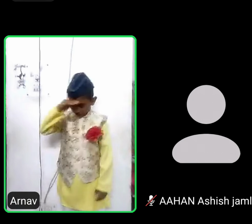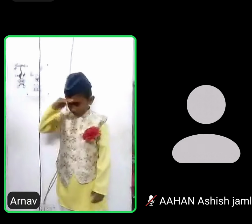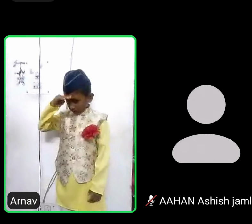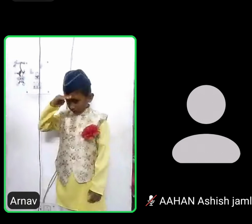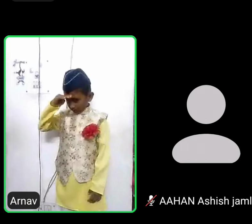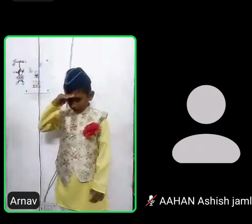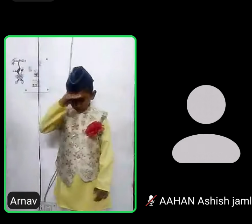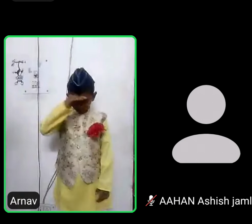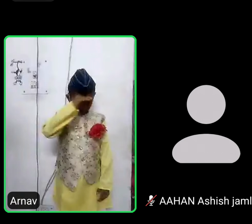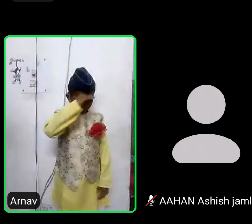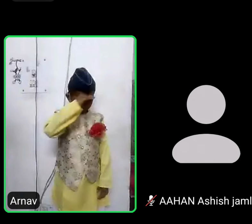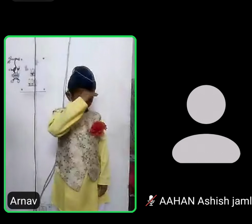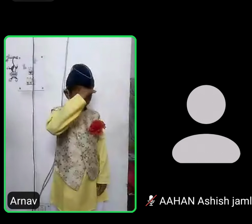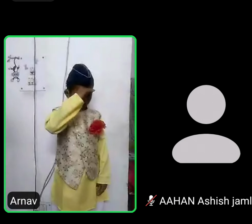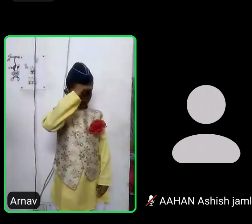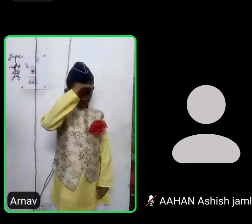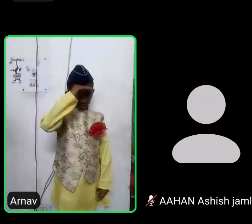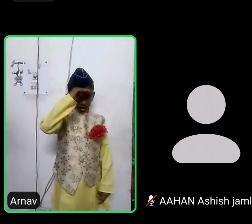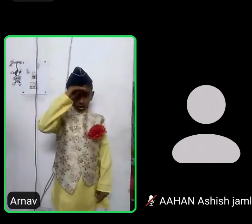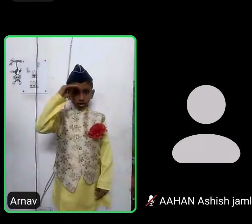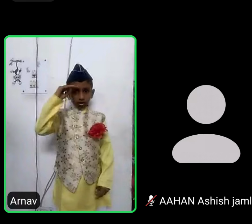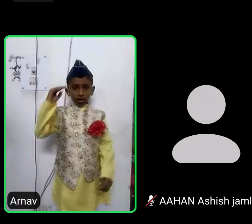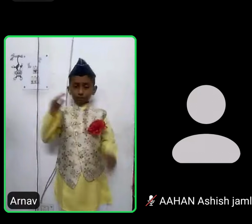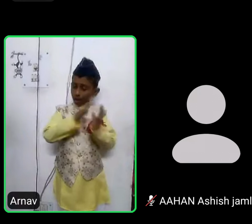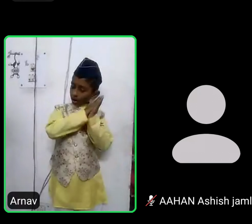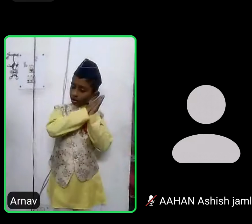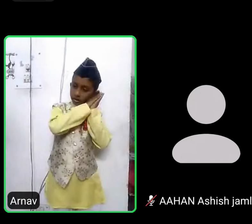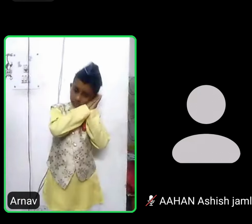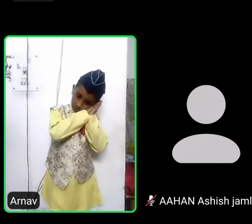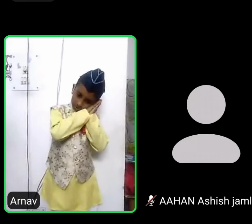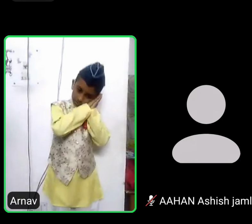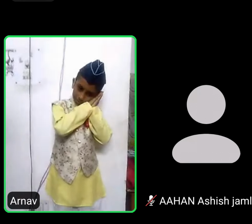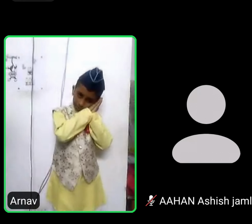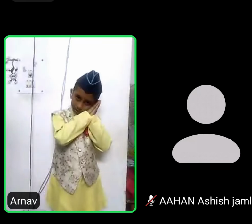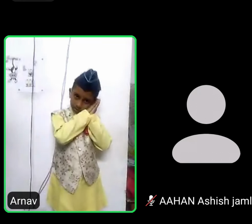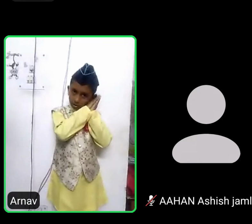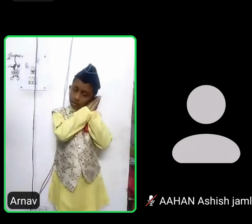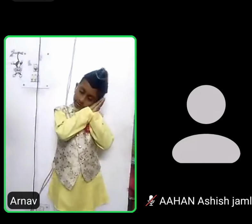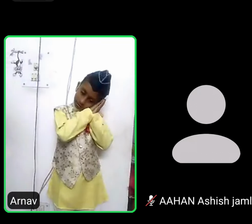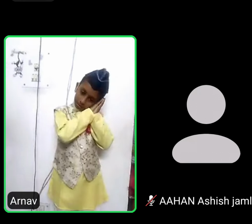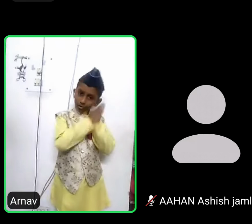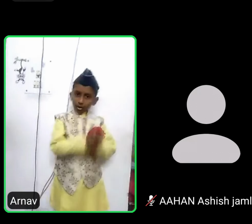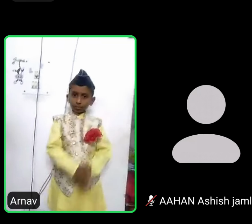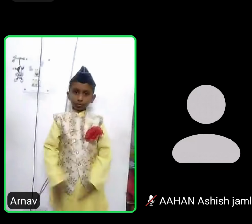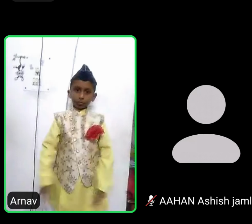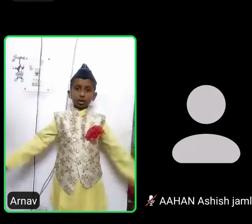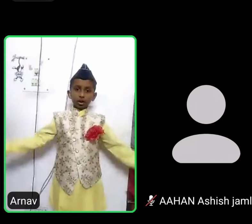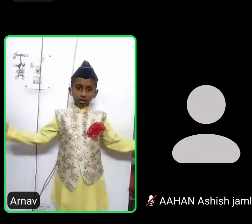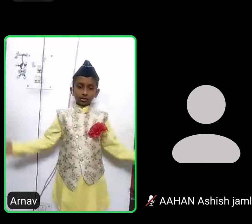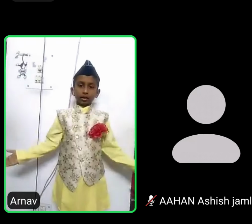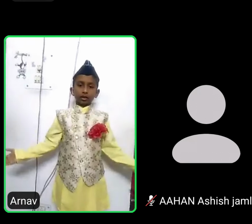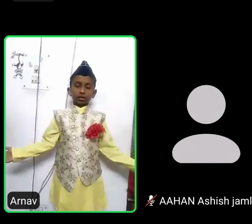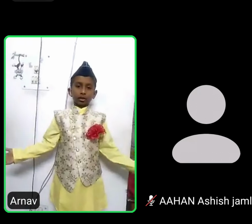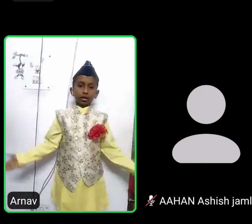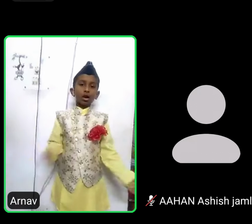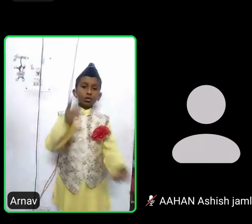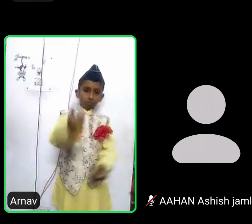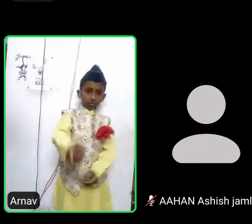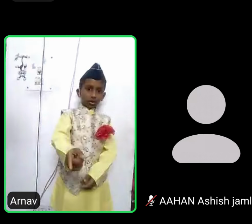नेहरू ने देखे थे सब भारत के सपने. सपने पूरे कर